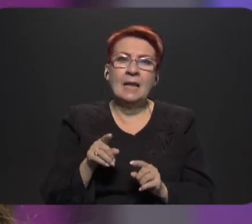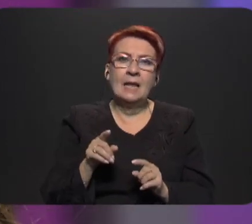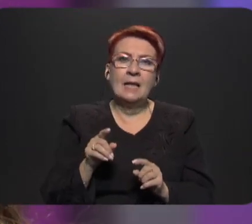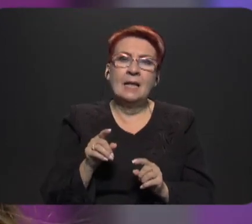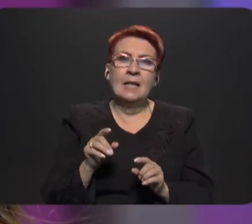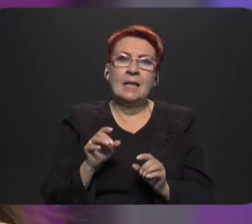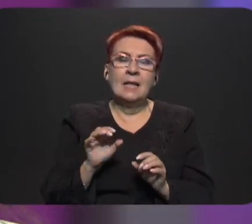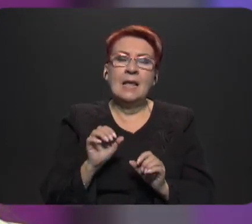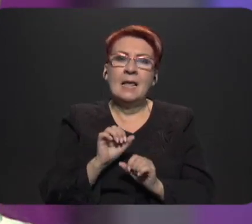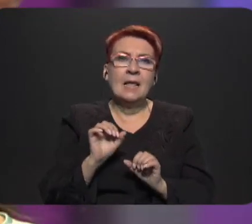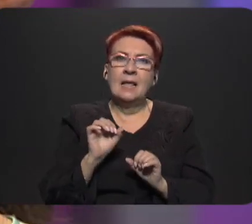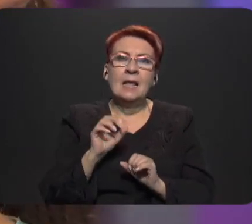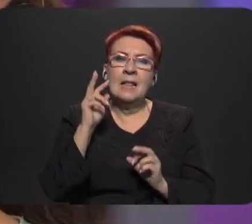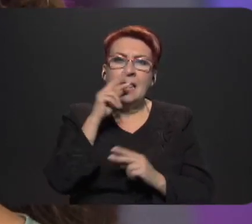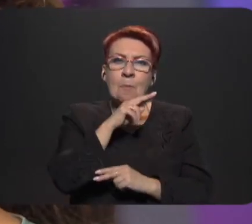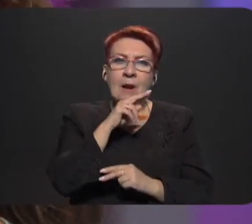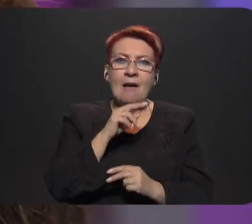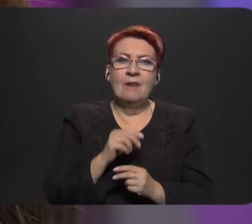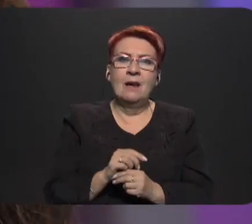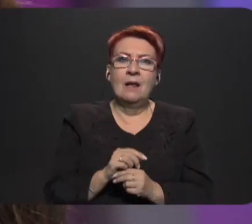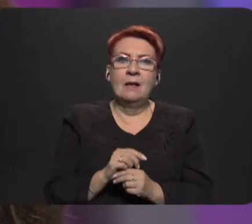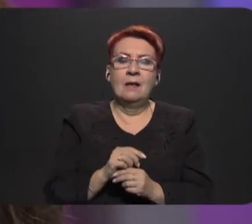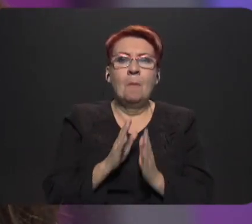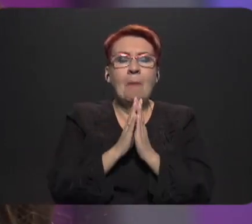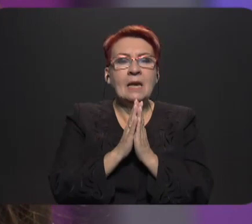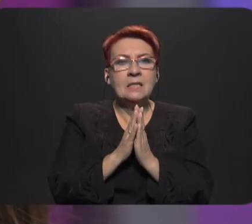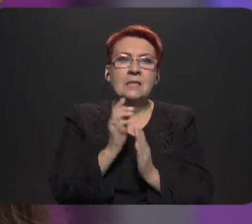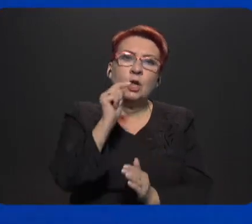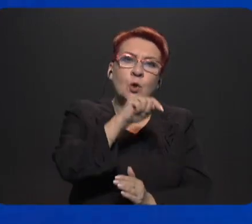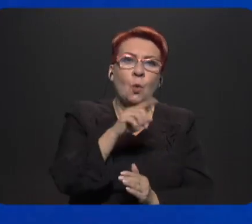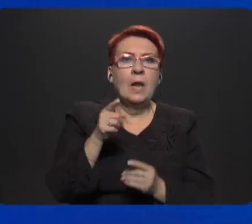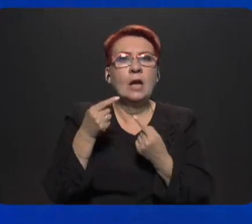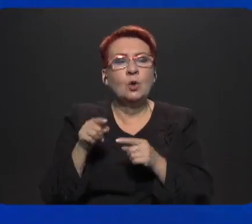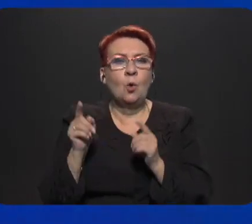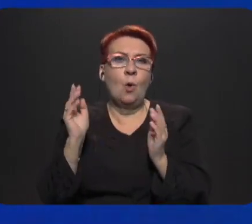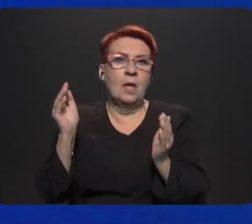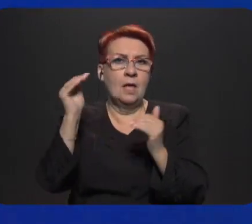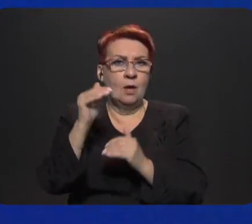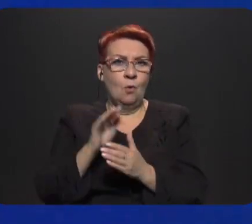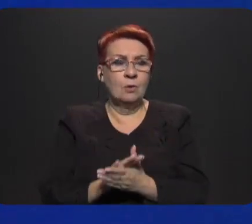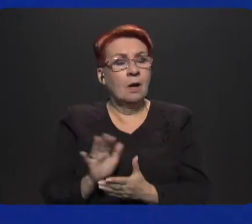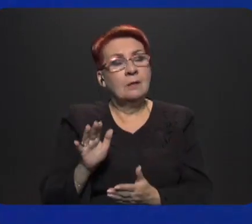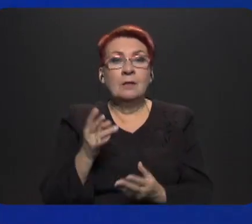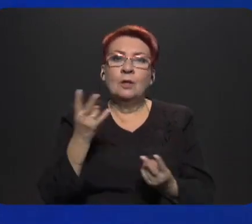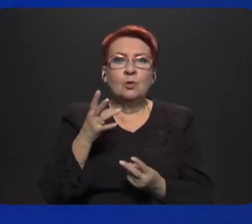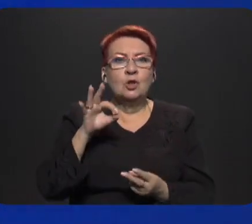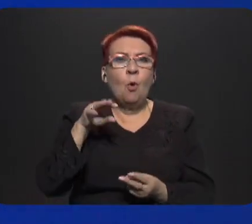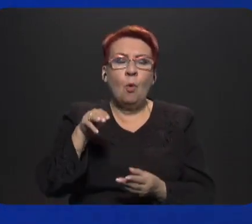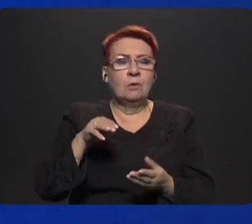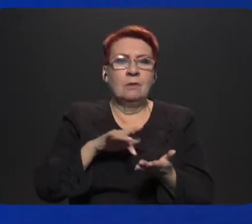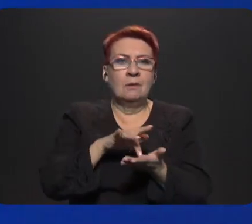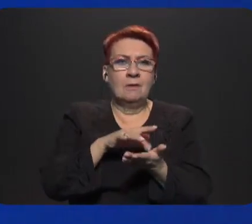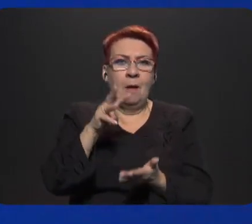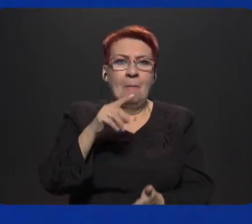делить святых на тех, которые помогают в той или иной жизненной ситуации? Здесь надо уйти от магизма некого. То есть мы